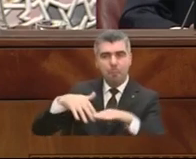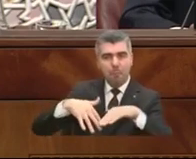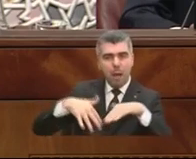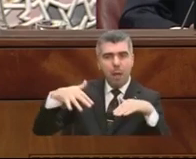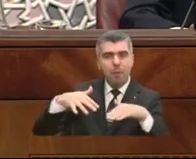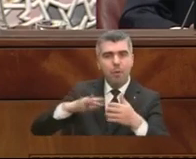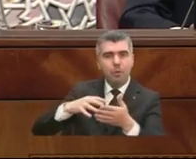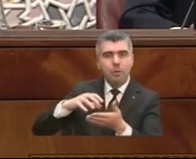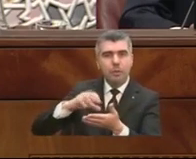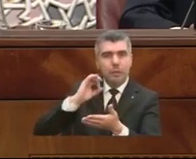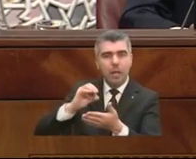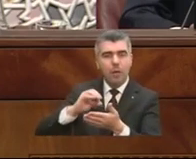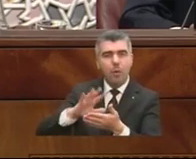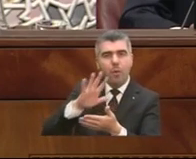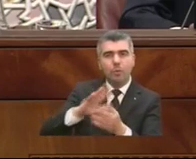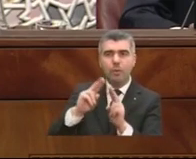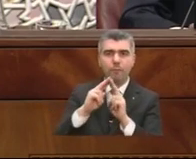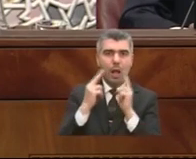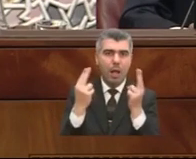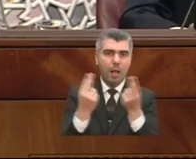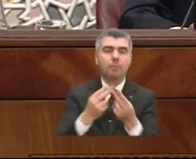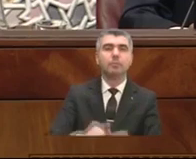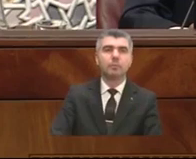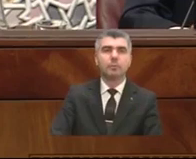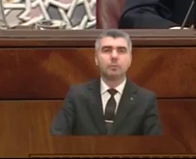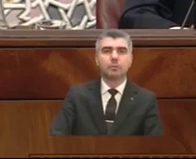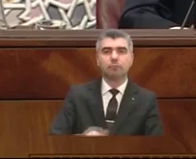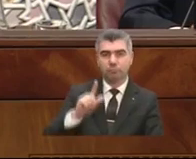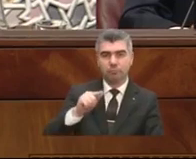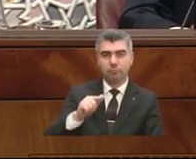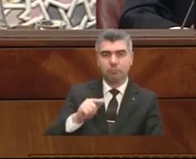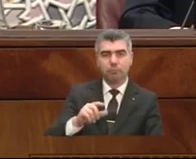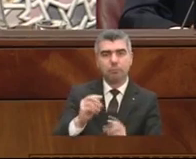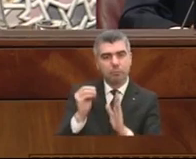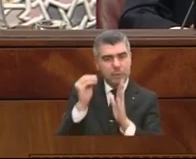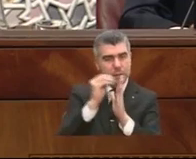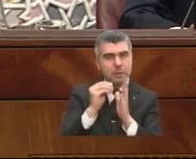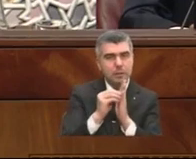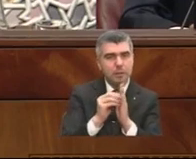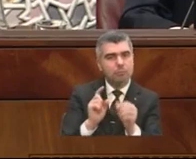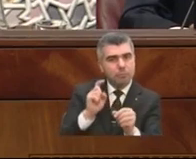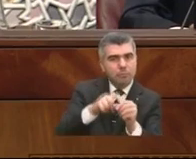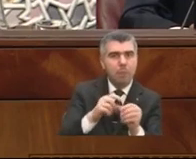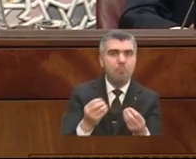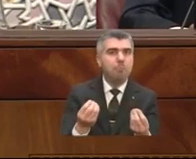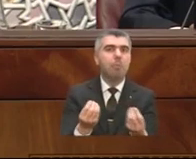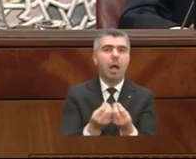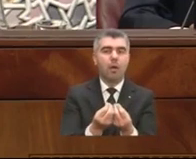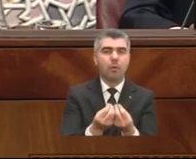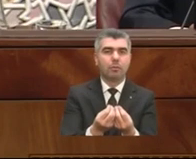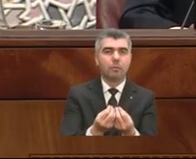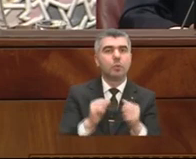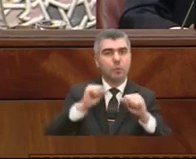والإقليمية والجهوية والدولية ويتمتع بصفة العضوية فيها، يؤكد أنه